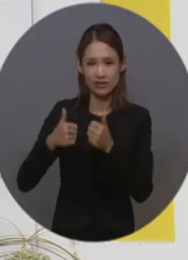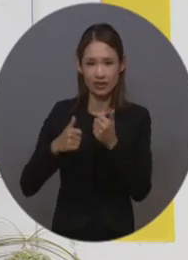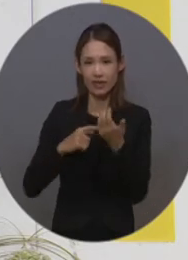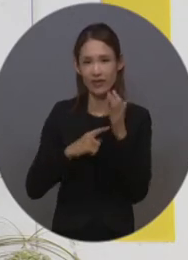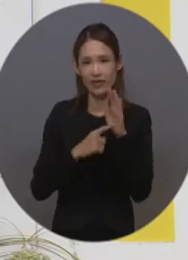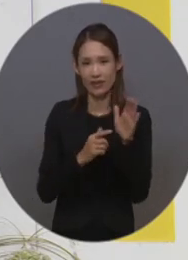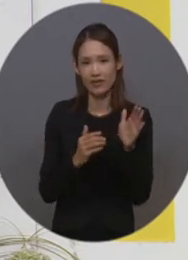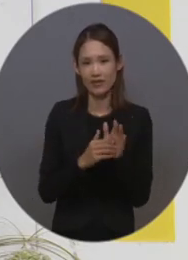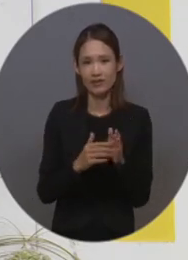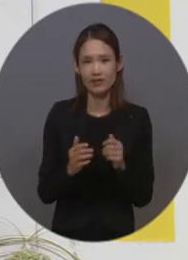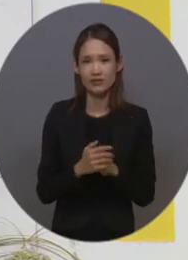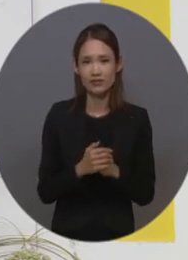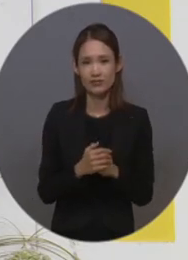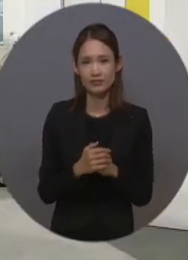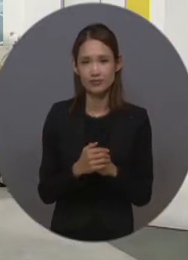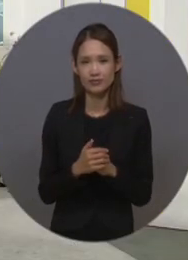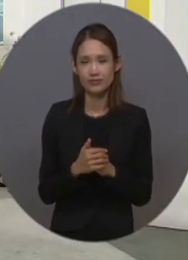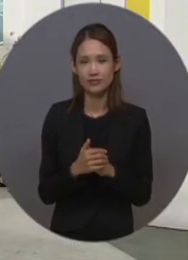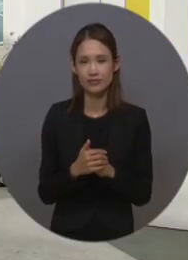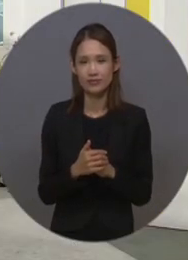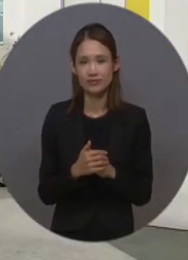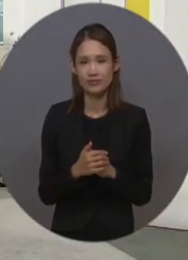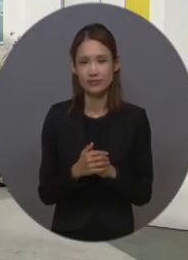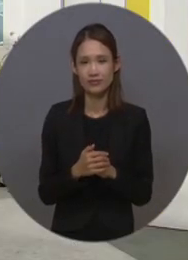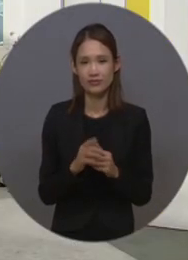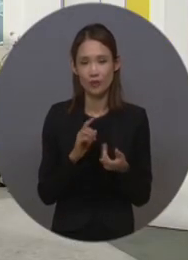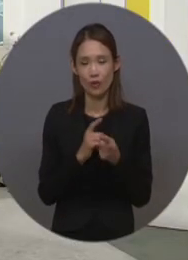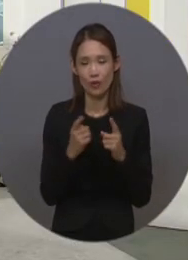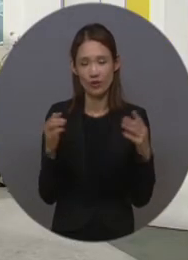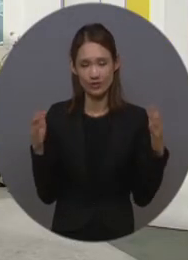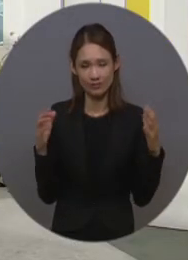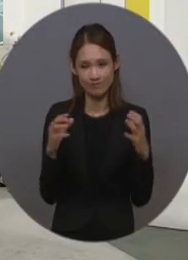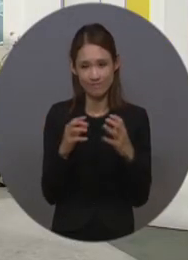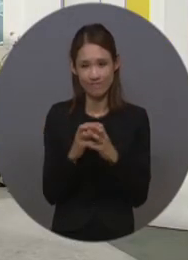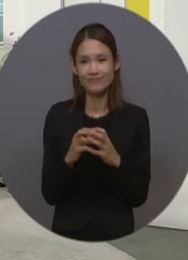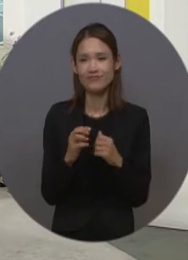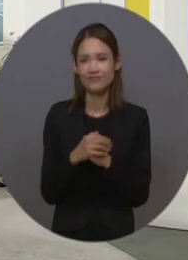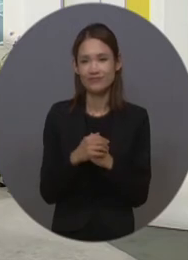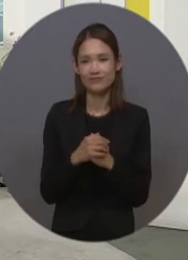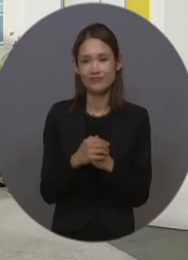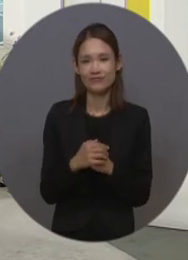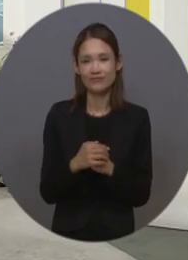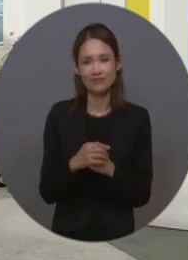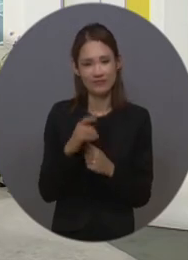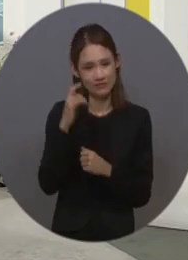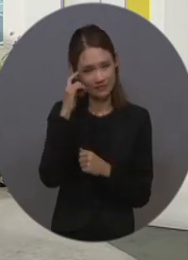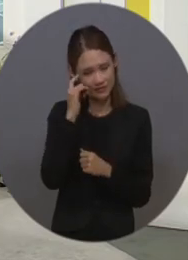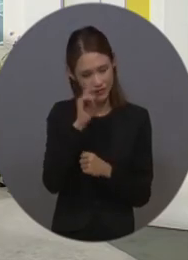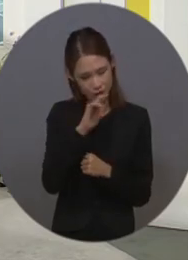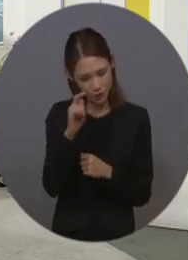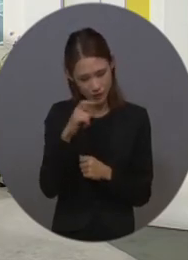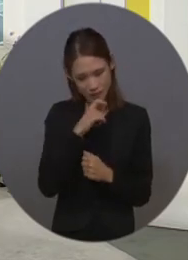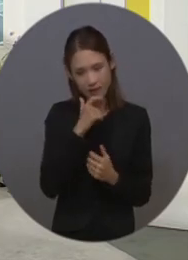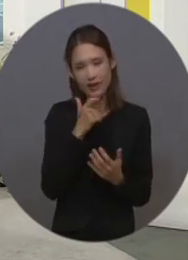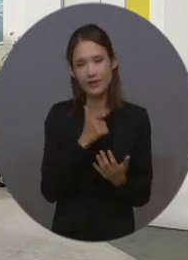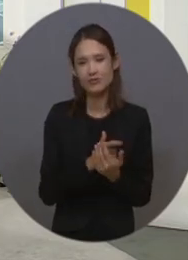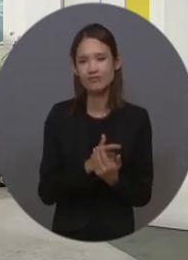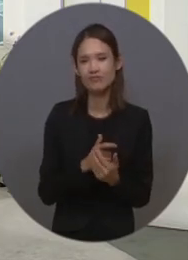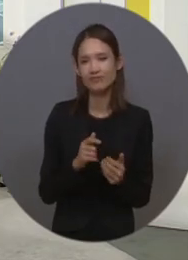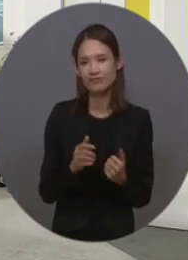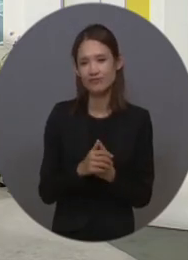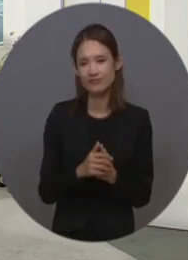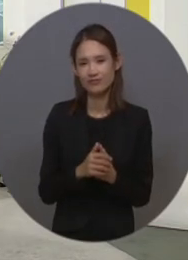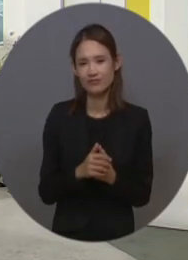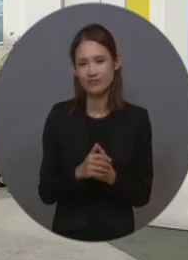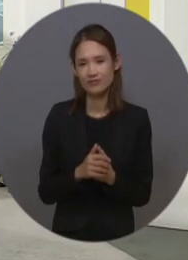나왔고요. 아, 이게 참 이게 크로스가 잘 되네요. 네, 그래서 아. 그 당시를 생각해 보면 여러 가지 참 감회가 새롭습니다. 아,